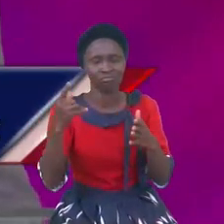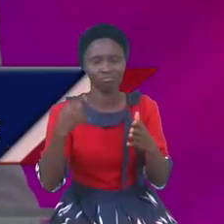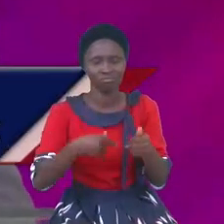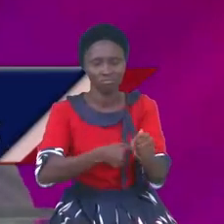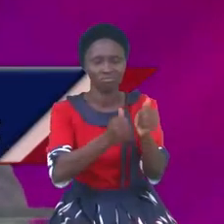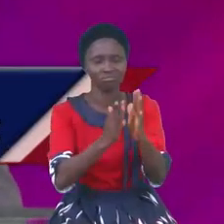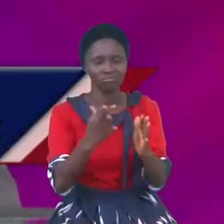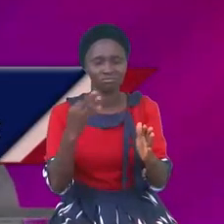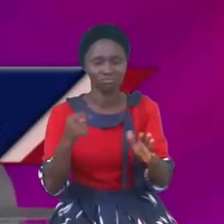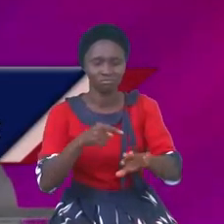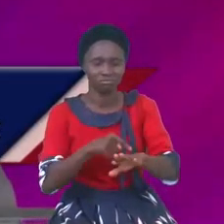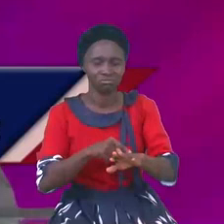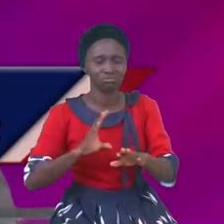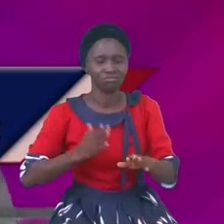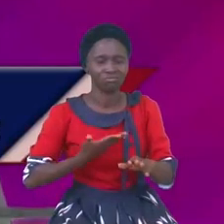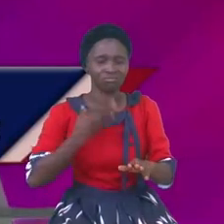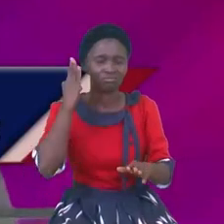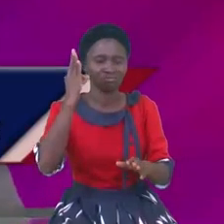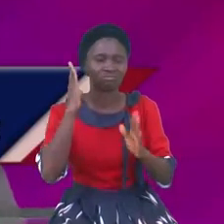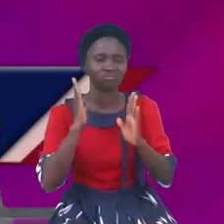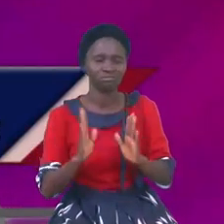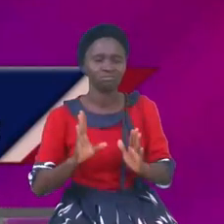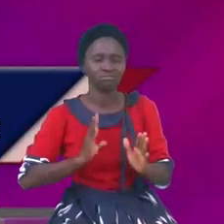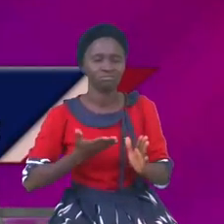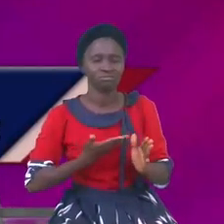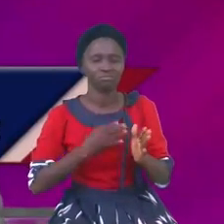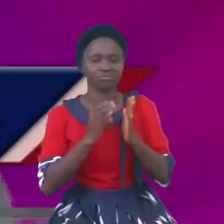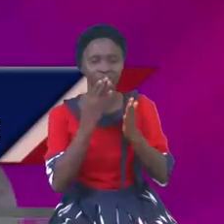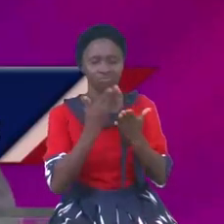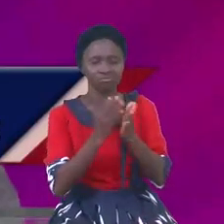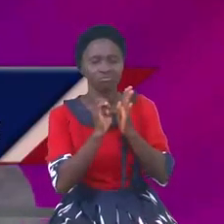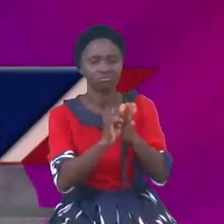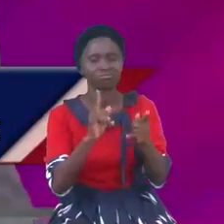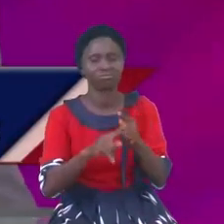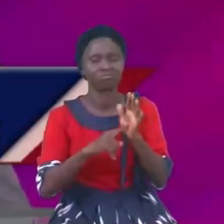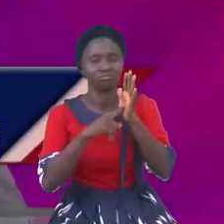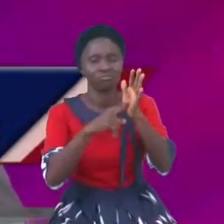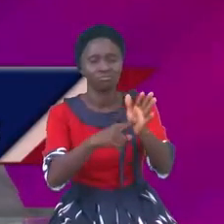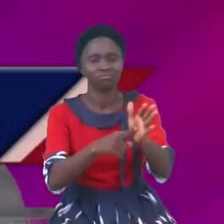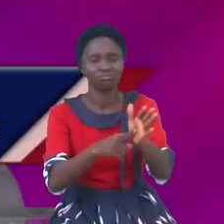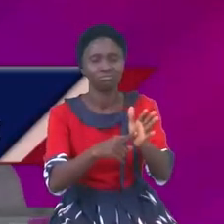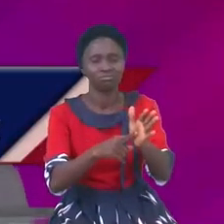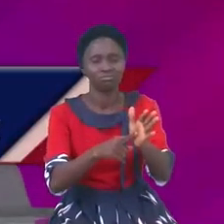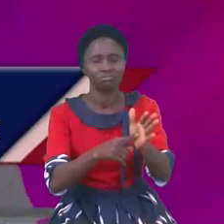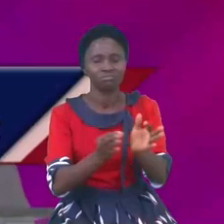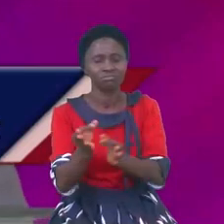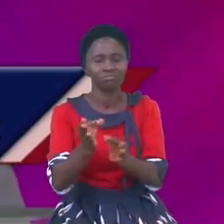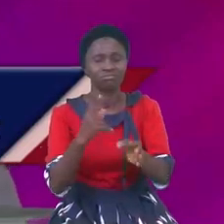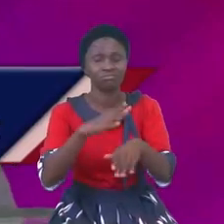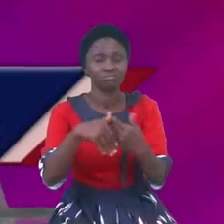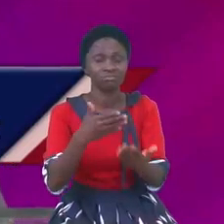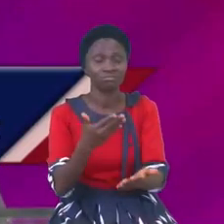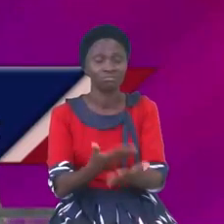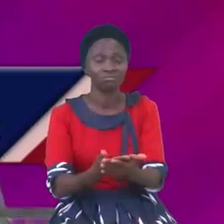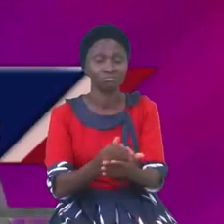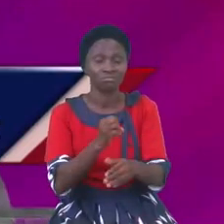usage de notre apôtre du temps, notre pasteur, notre mentor qui a déclaré tout le conseil de Dieu. Je prie que tu